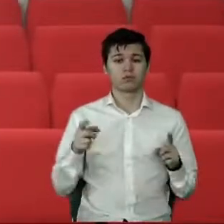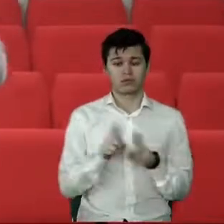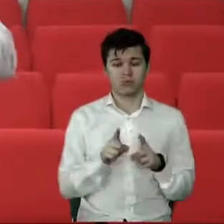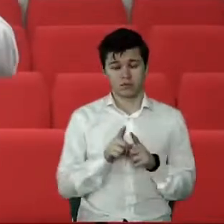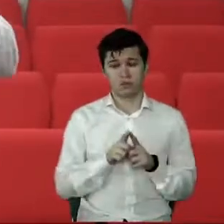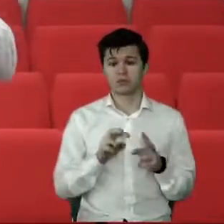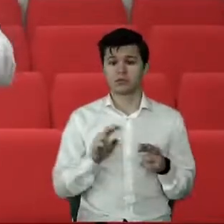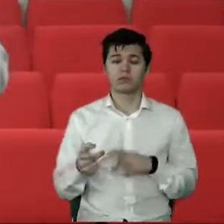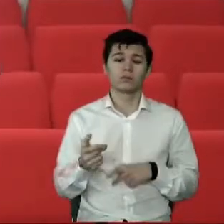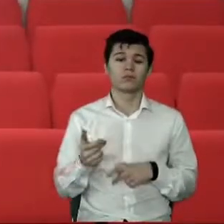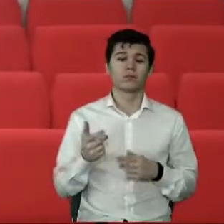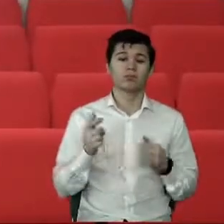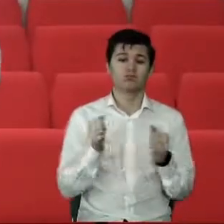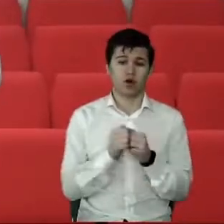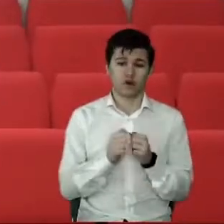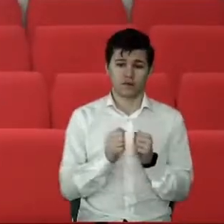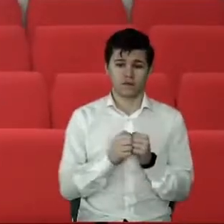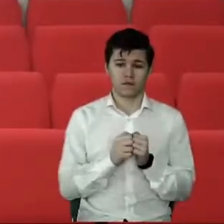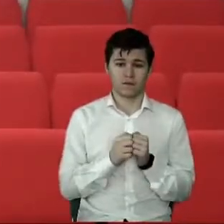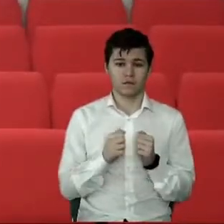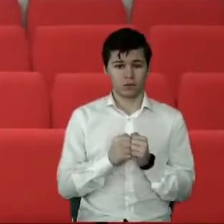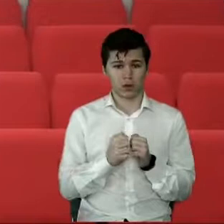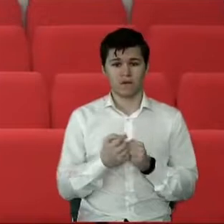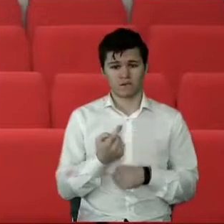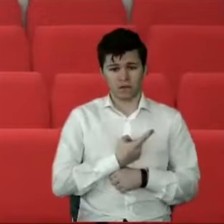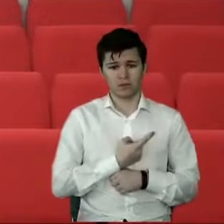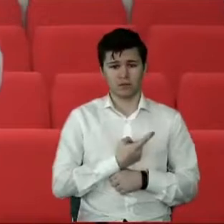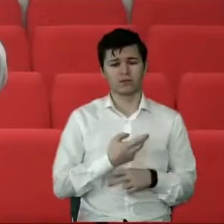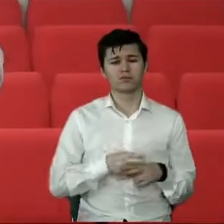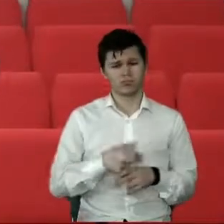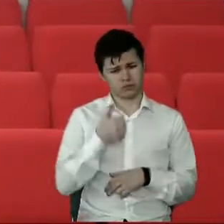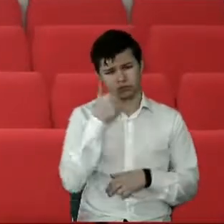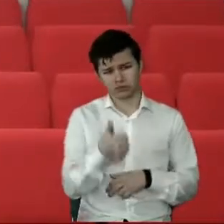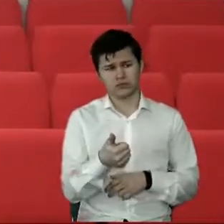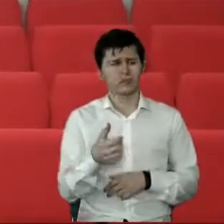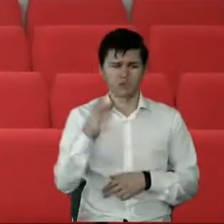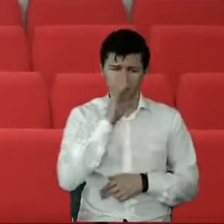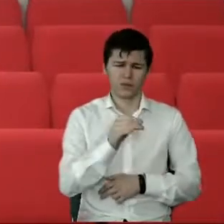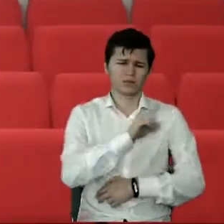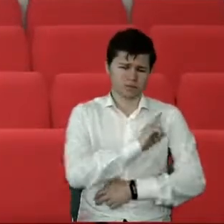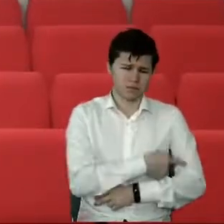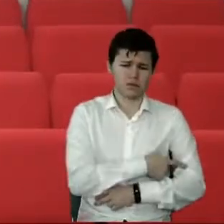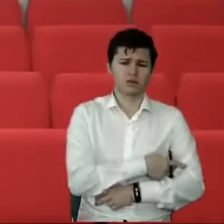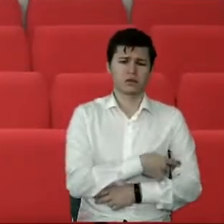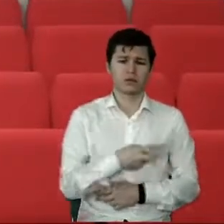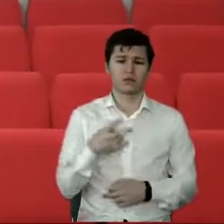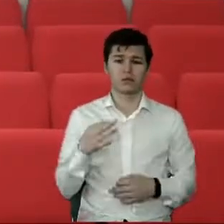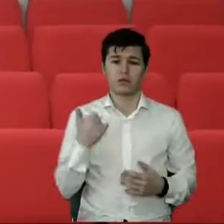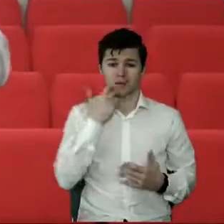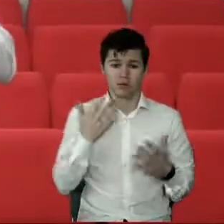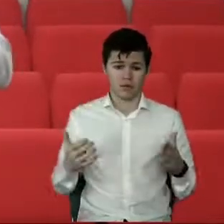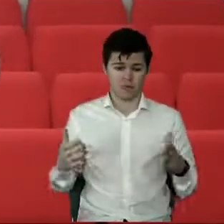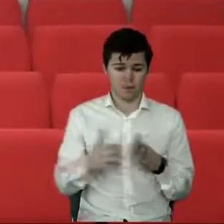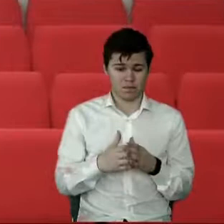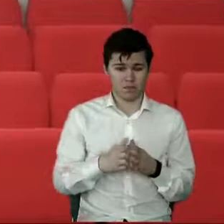жизни своей собственной молитвой, одиночной молитвой, у нас есть братья, есть сестры, у нас есть родные и близкие, у нас есть друзья, к